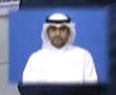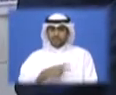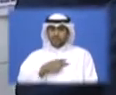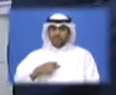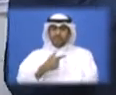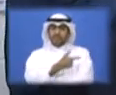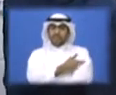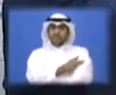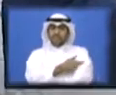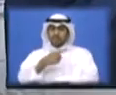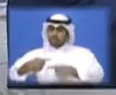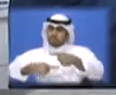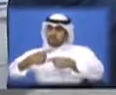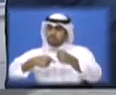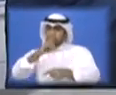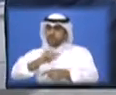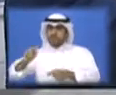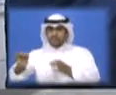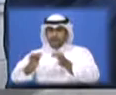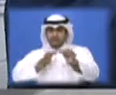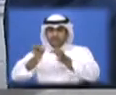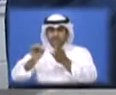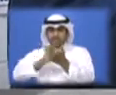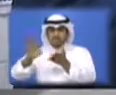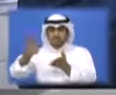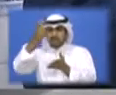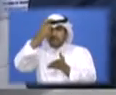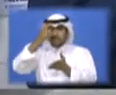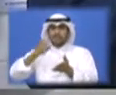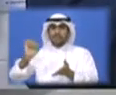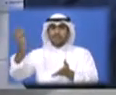ووزارة الصحة تواصل وضع الخطط للتصدي لفيروس إيبولا.